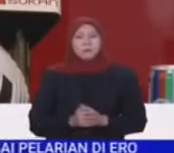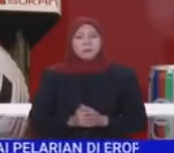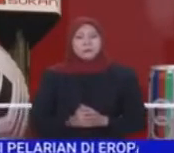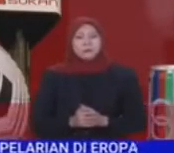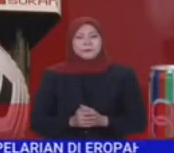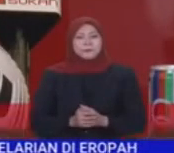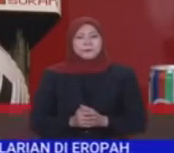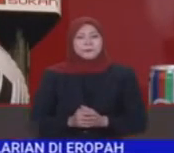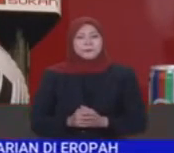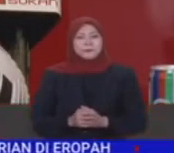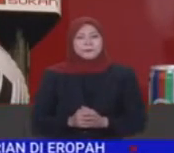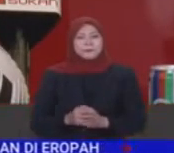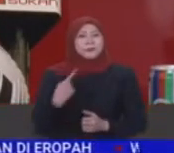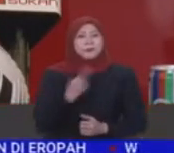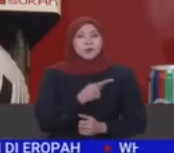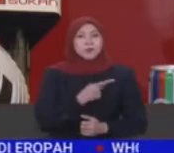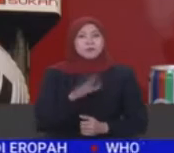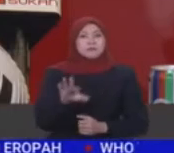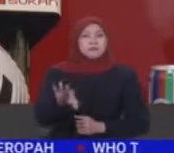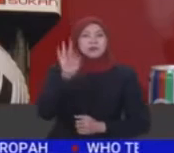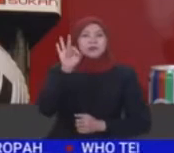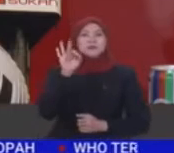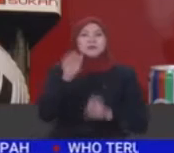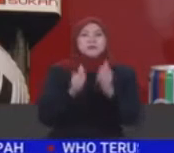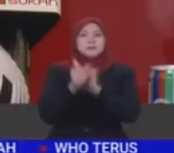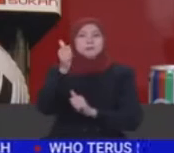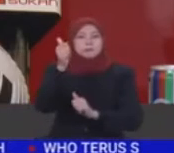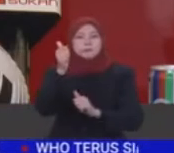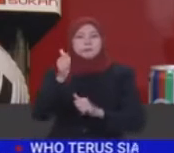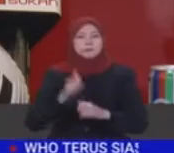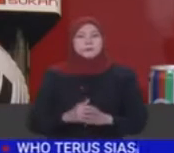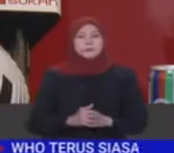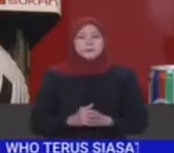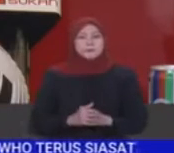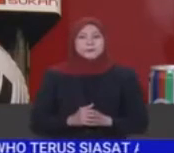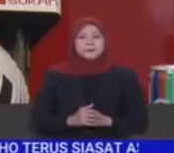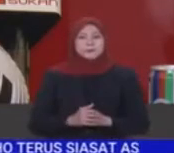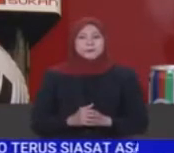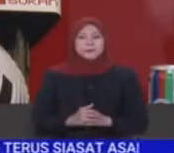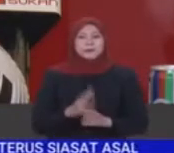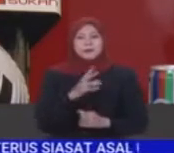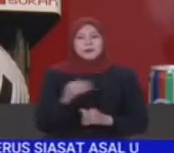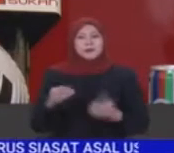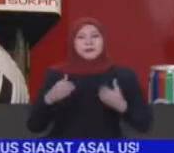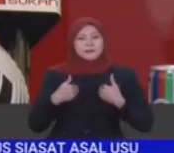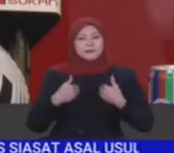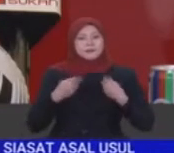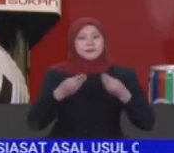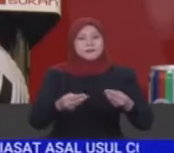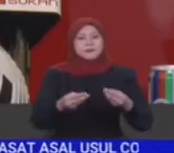to choose to win. So we will be consistently